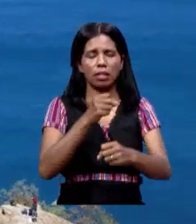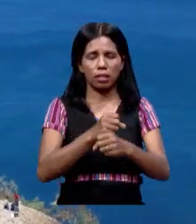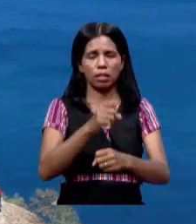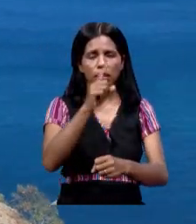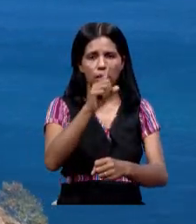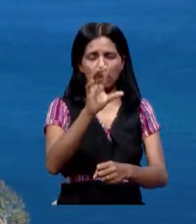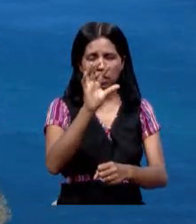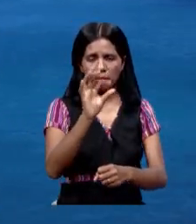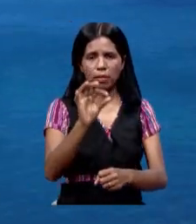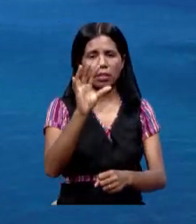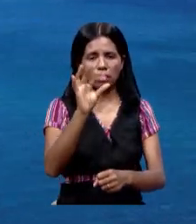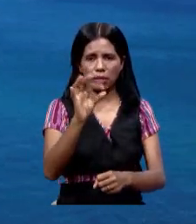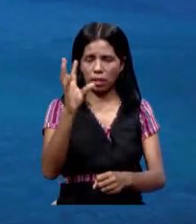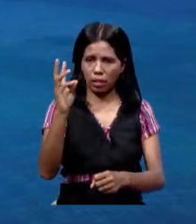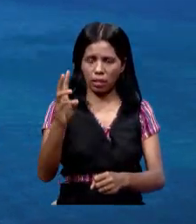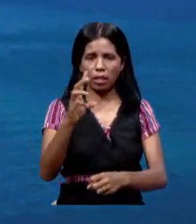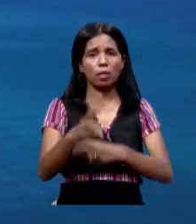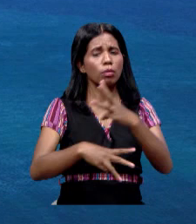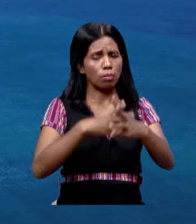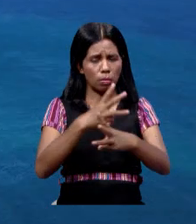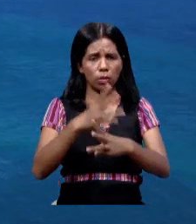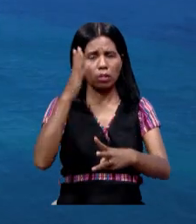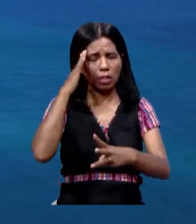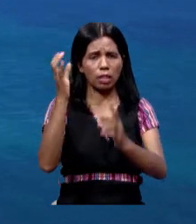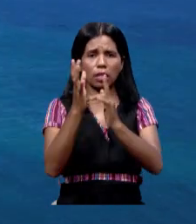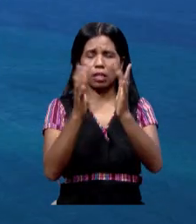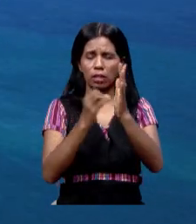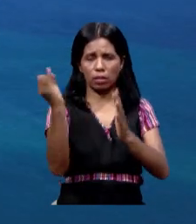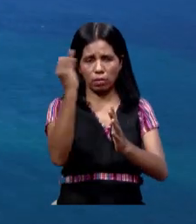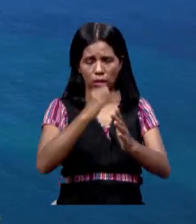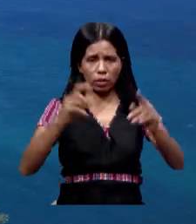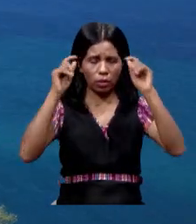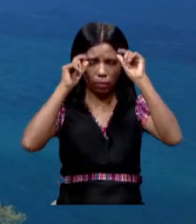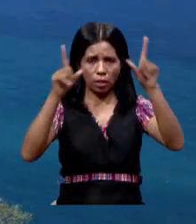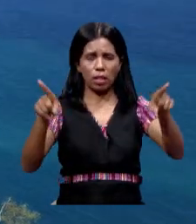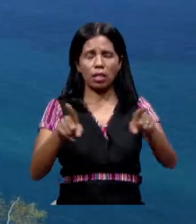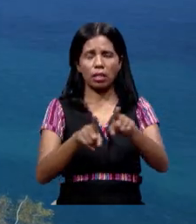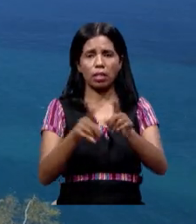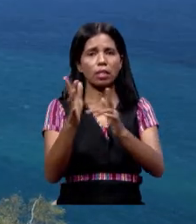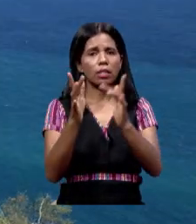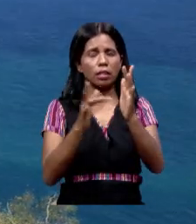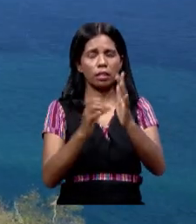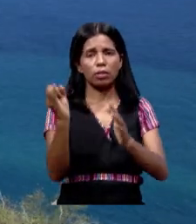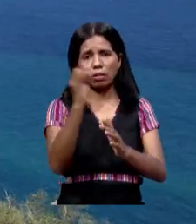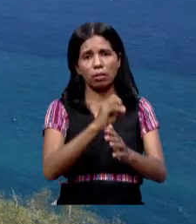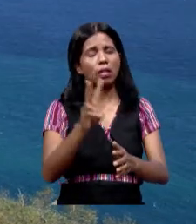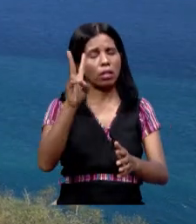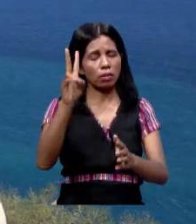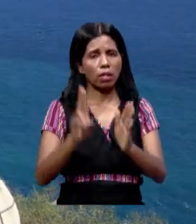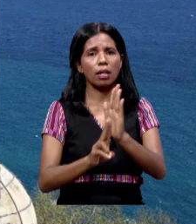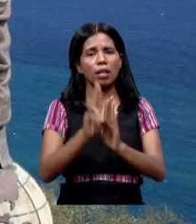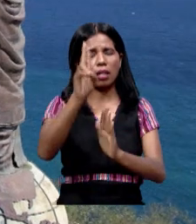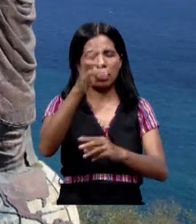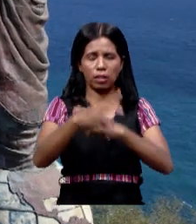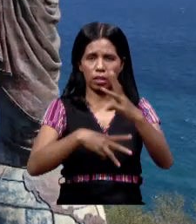tu sia sianuluresineng mundu rekunyese Estatu Cristo Rei Timor-Leste nudar Estatu Cristo Rei Segundu nebe asliu ia mundu.